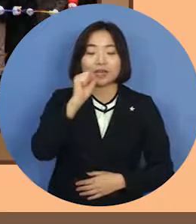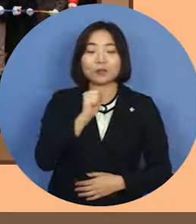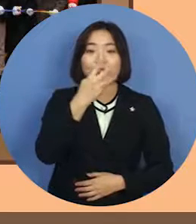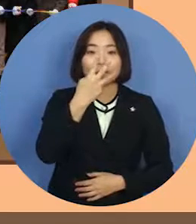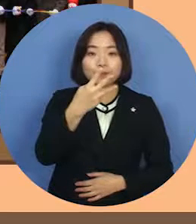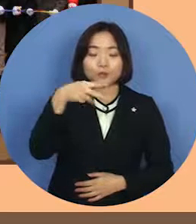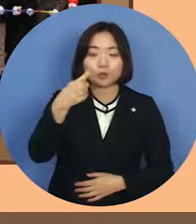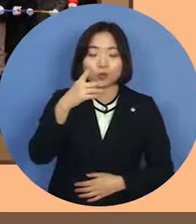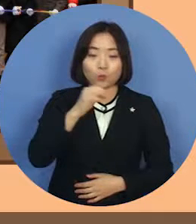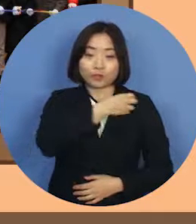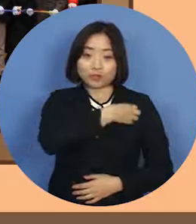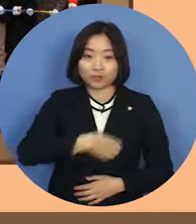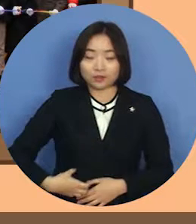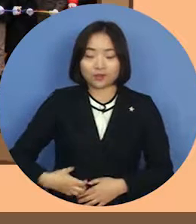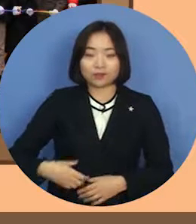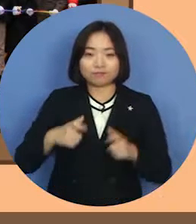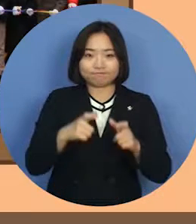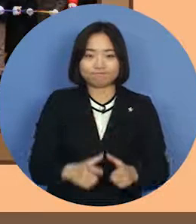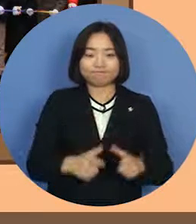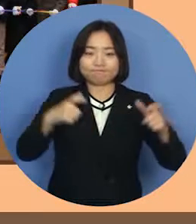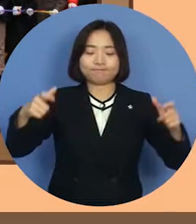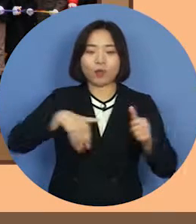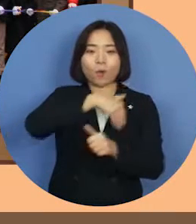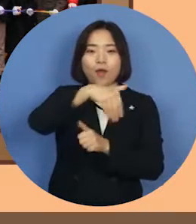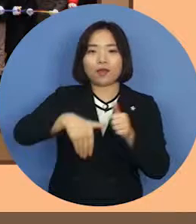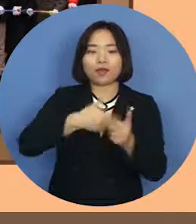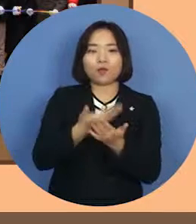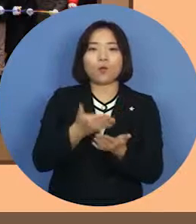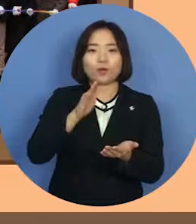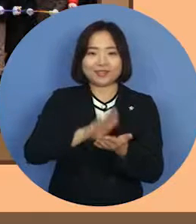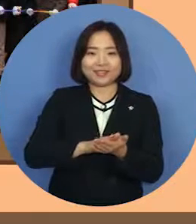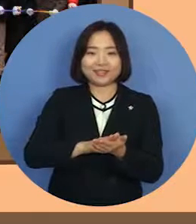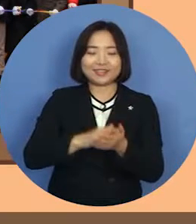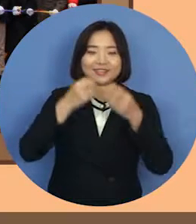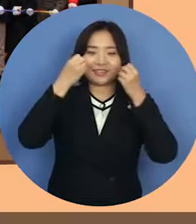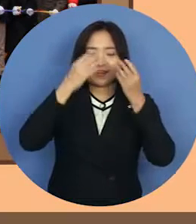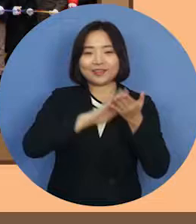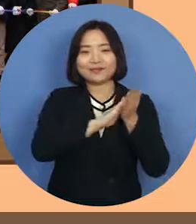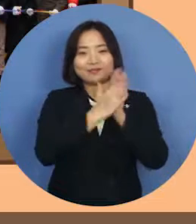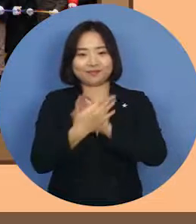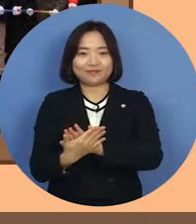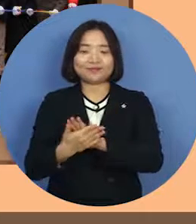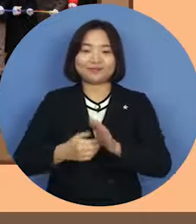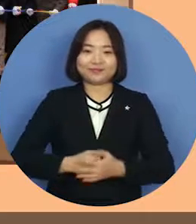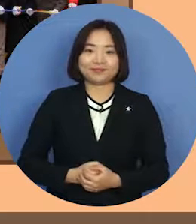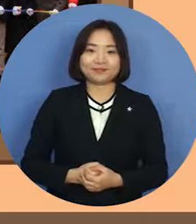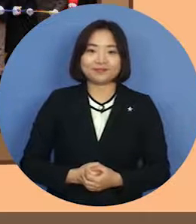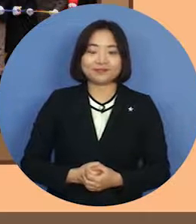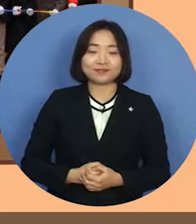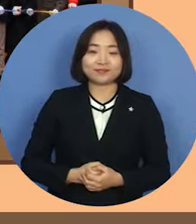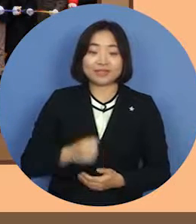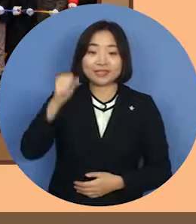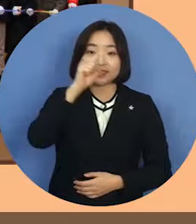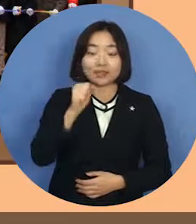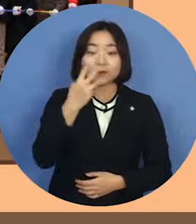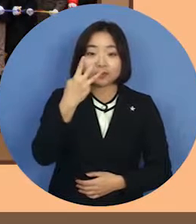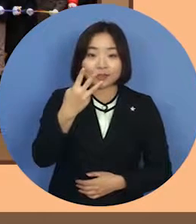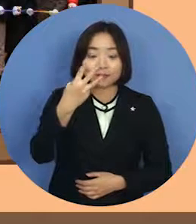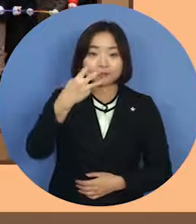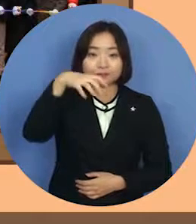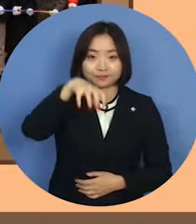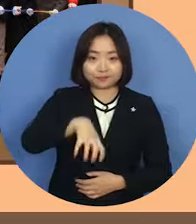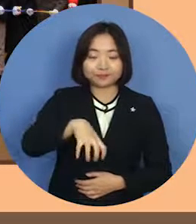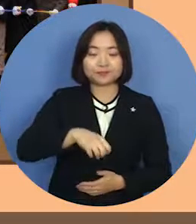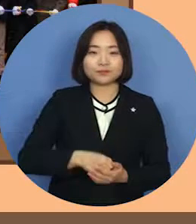천안시 쌍용3동 주민자치센터가 증축 및 환경개선공사를 통해 새로운 모습으로 단장했습니다.